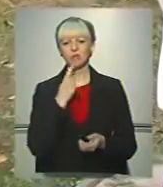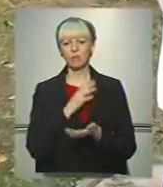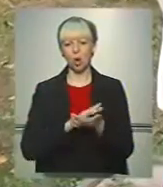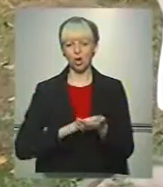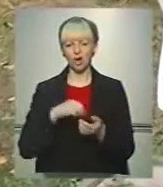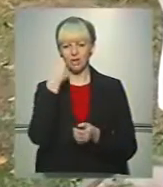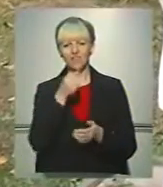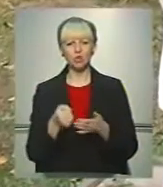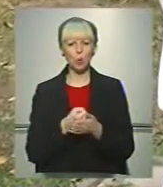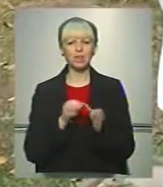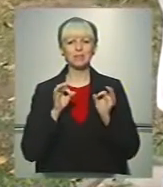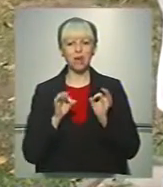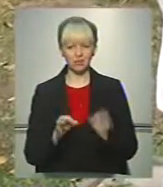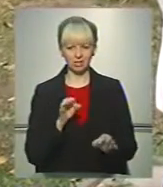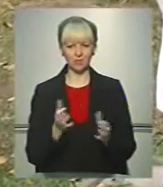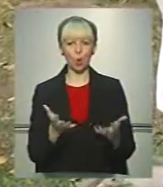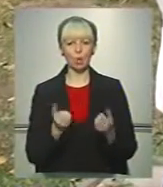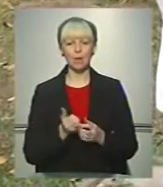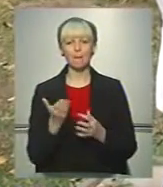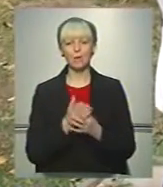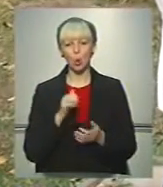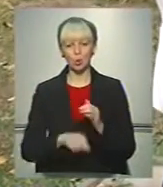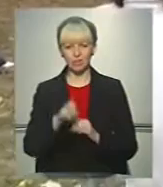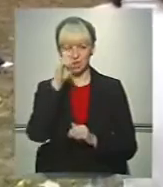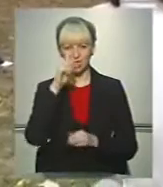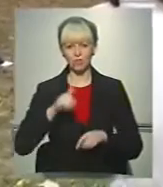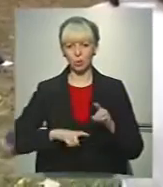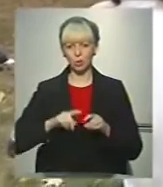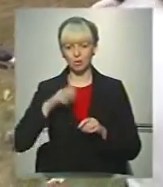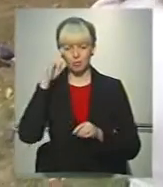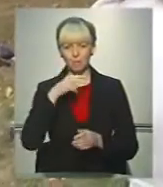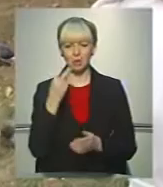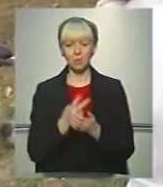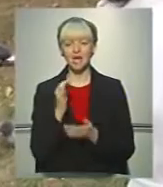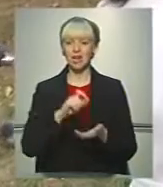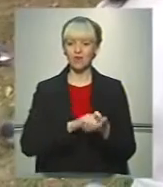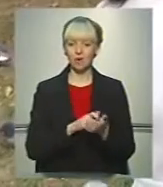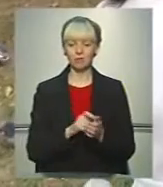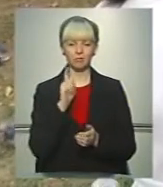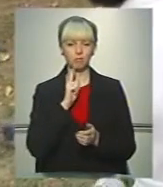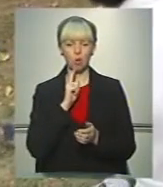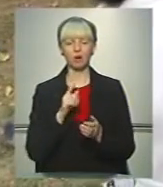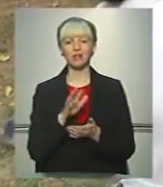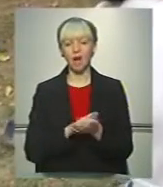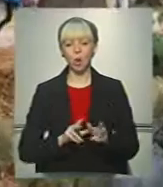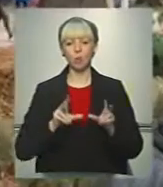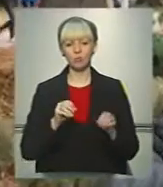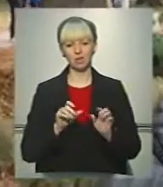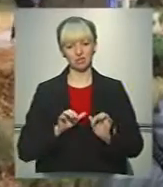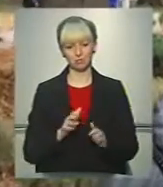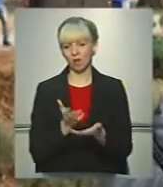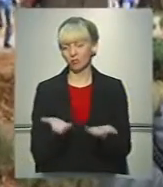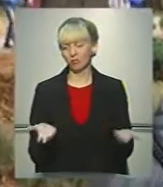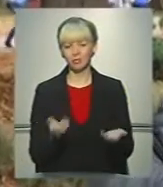рік він добивається справедливості та отримання пільг від держави. Родині хлопця передбачена і квартира, та поки далі обіцянок справа не дійшла.